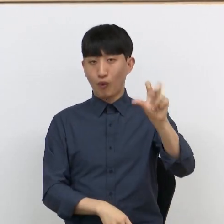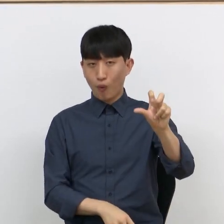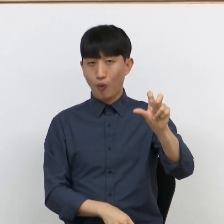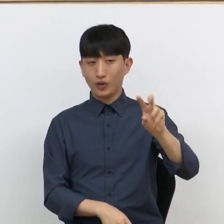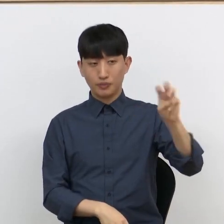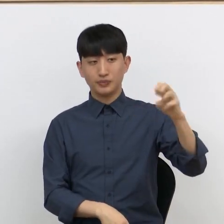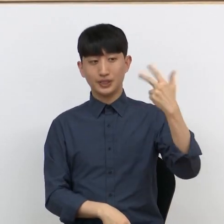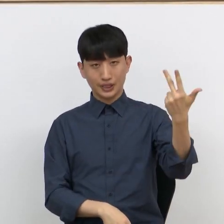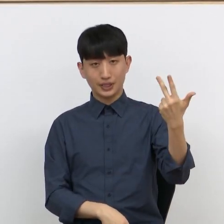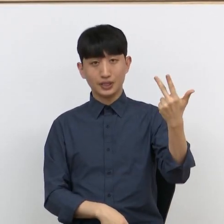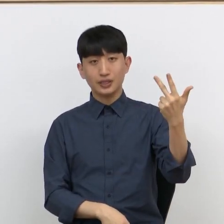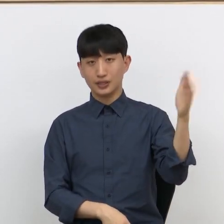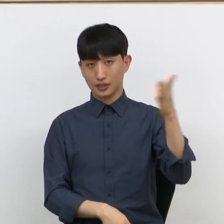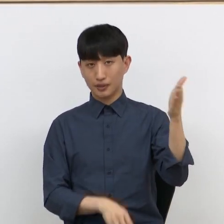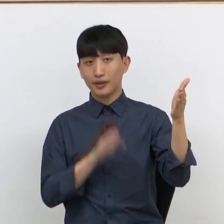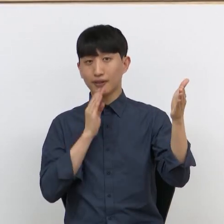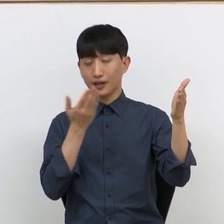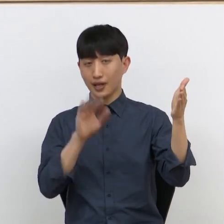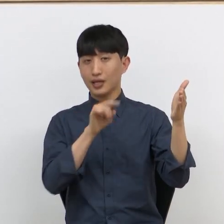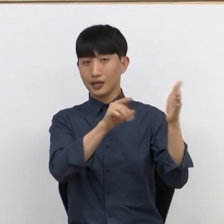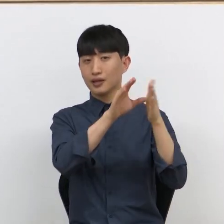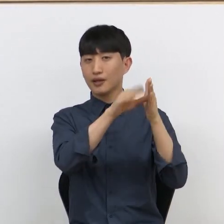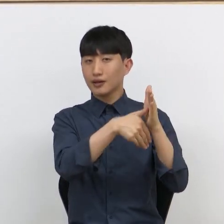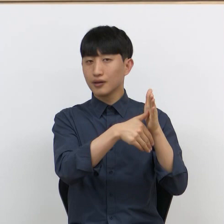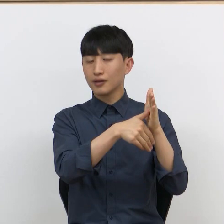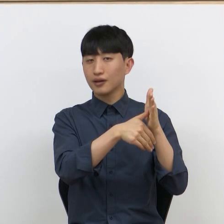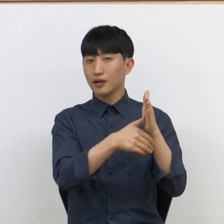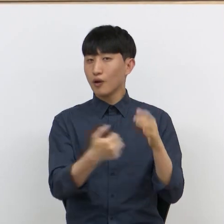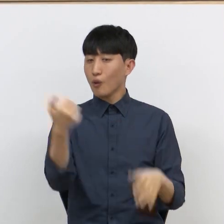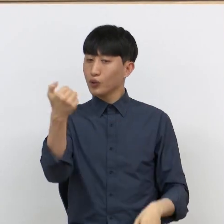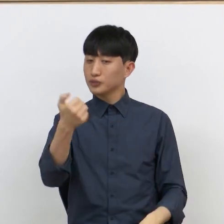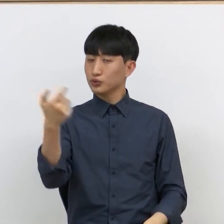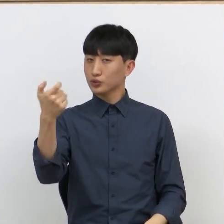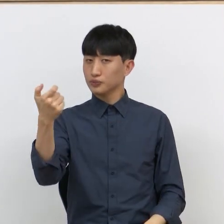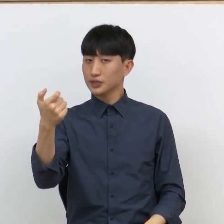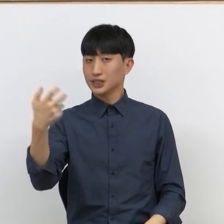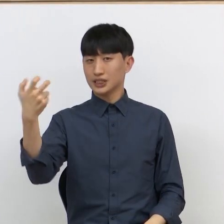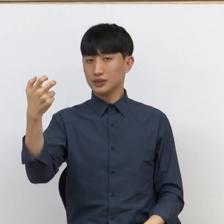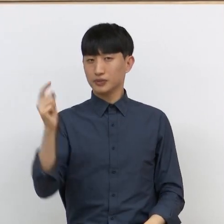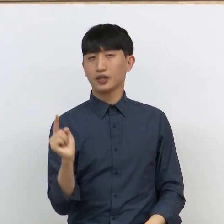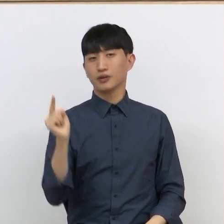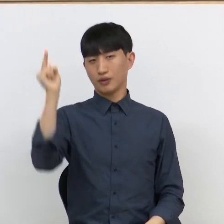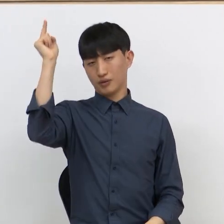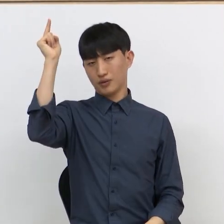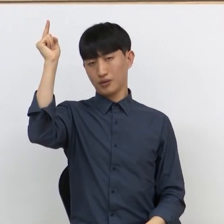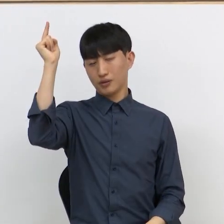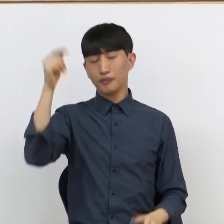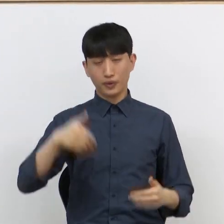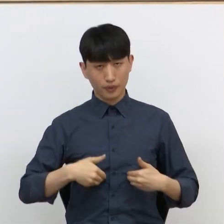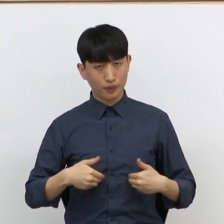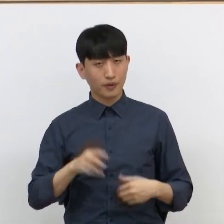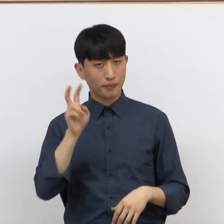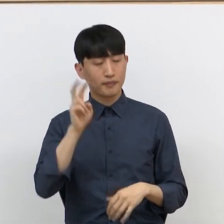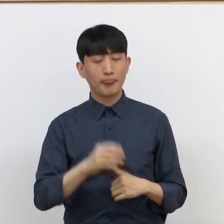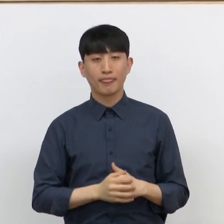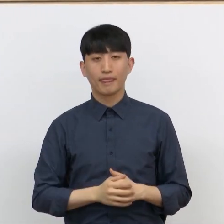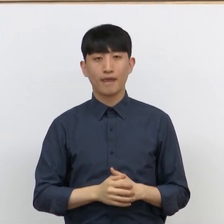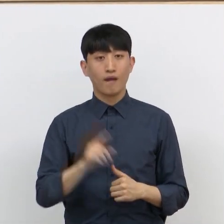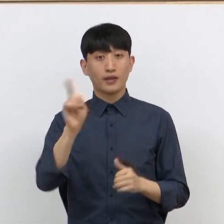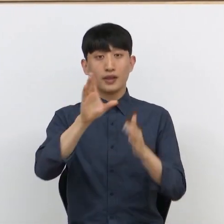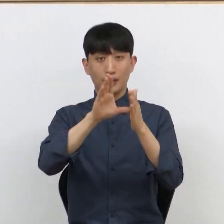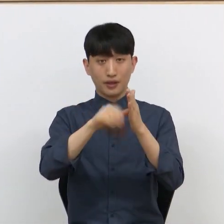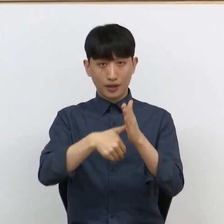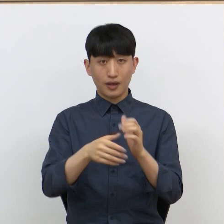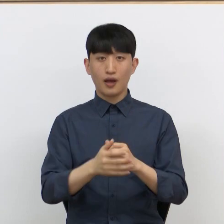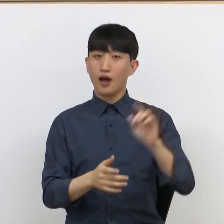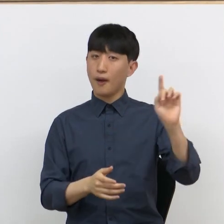37 마이크로세컨드인데 여기에서 제가 보니까 50, 62, 75까지도 올라가야 되는 경우도 있고요. 또 어떤 경우는